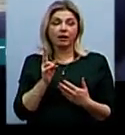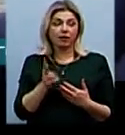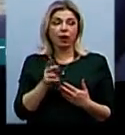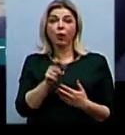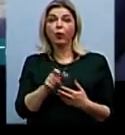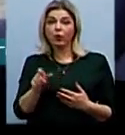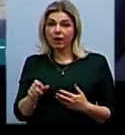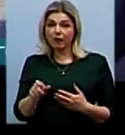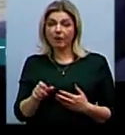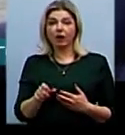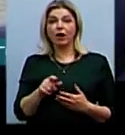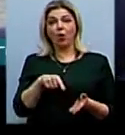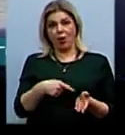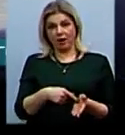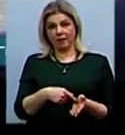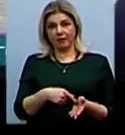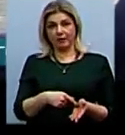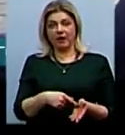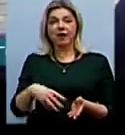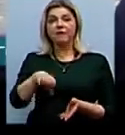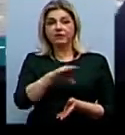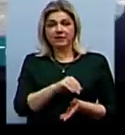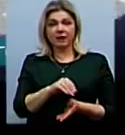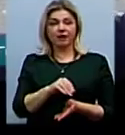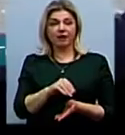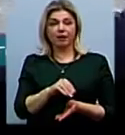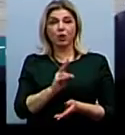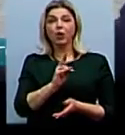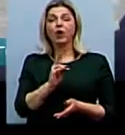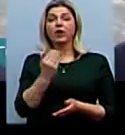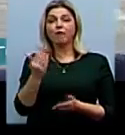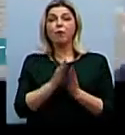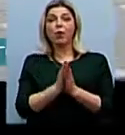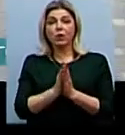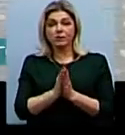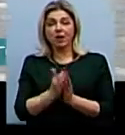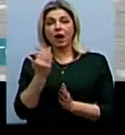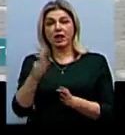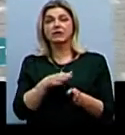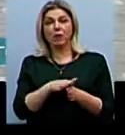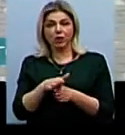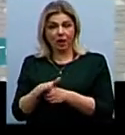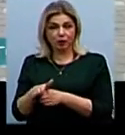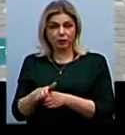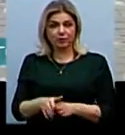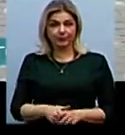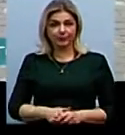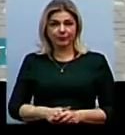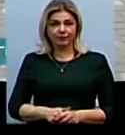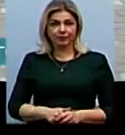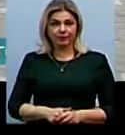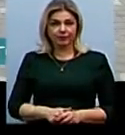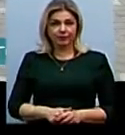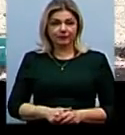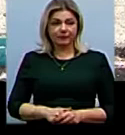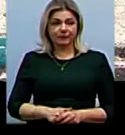к людям вот, города. То есть все, в принципе, которые просьбы, они исполняются. А